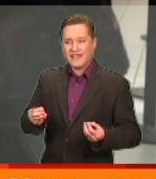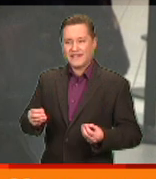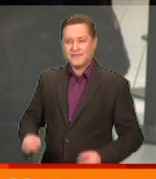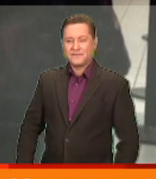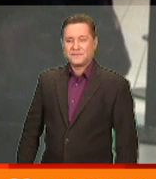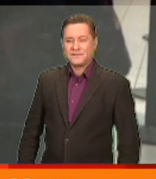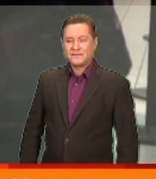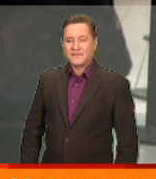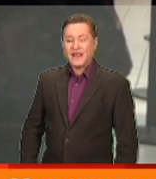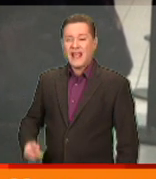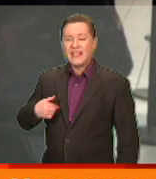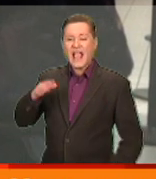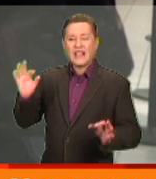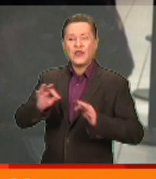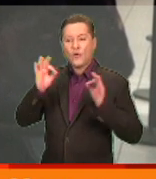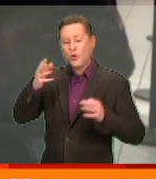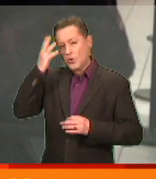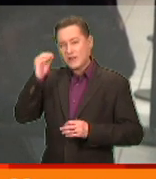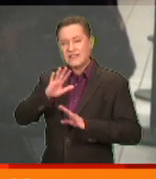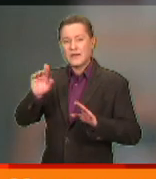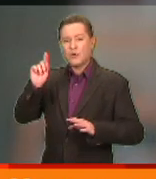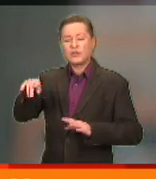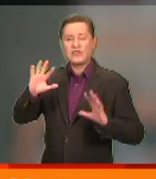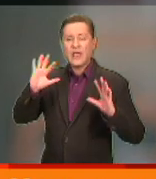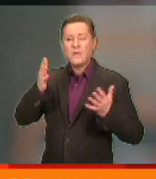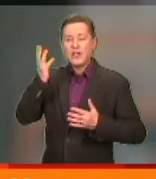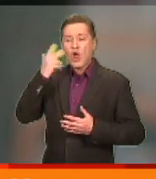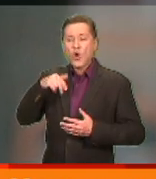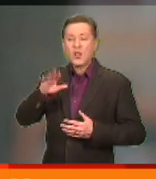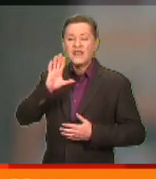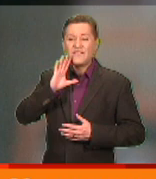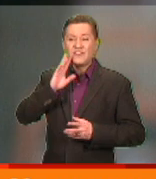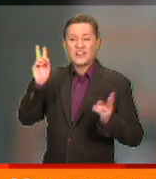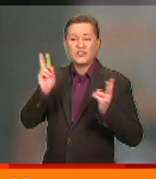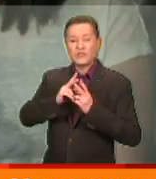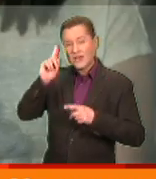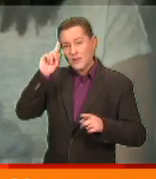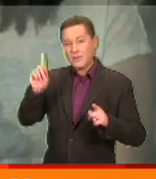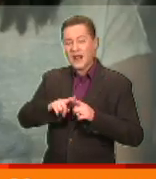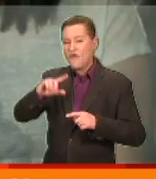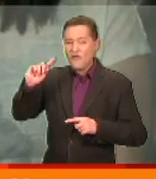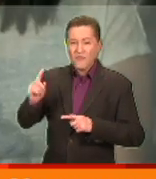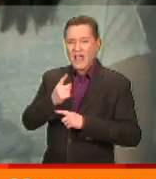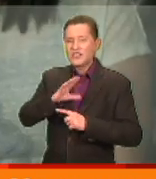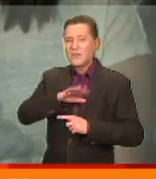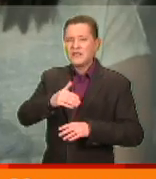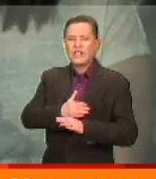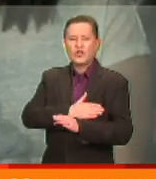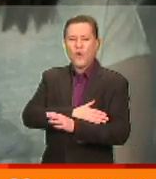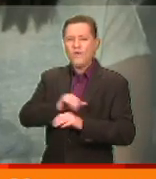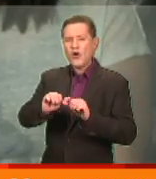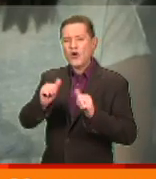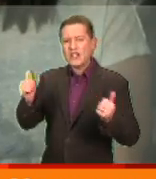день". Я ніколи не забуду тієї миті, коли дівчата зустрілися з братиком вперше після довгої розлуки, коли